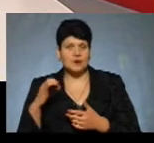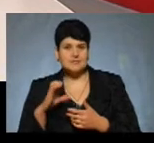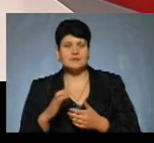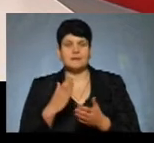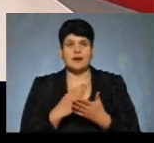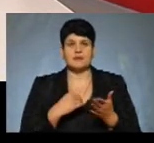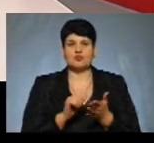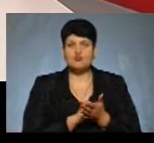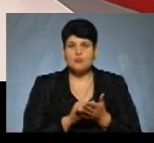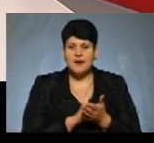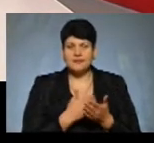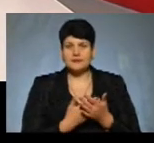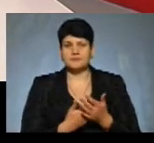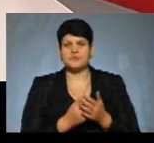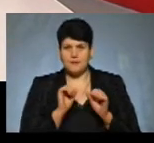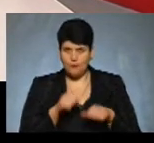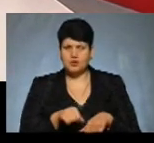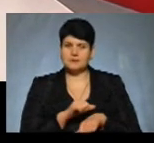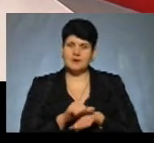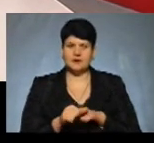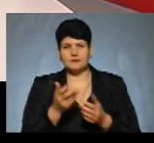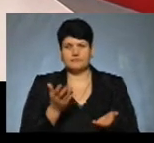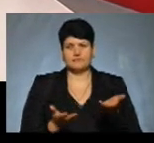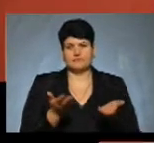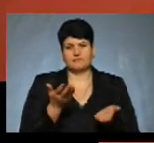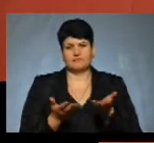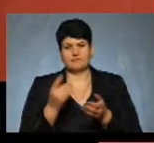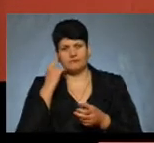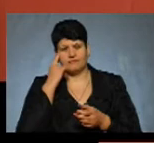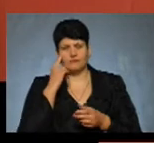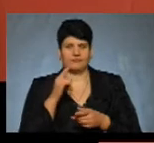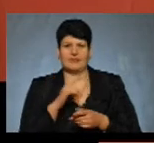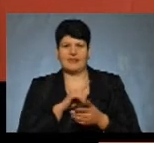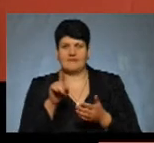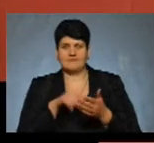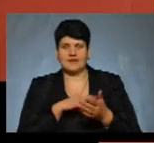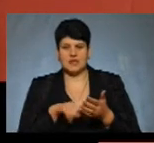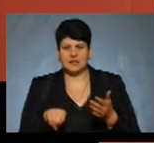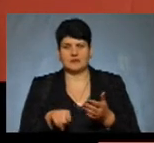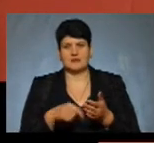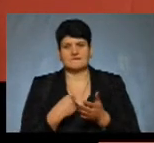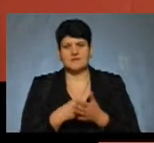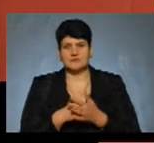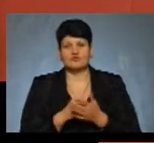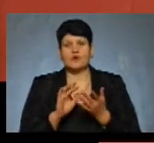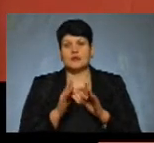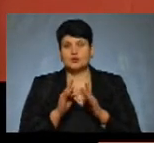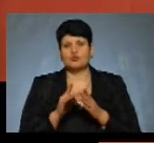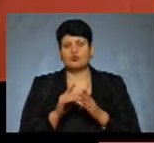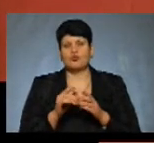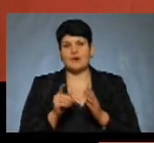документи, чи може митниця засумніватися в цій вартості, якщо, скажімо, в електронному каталозі ця